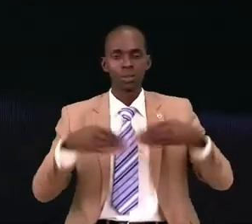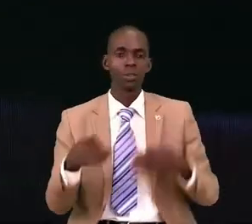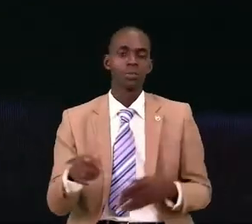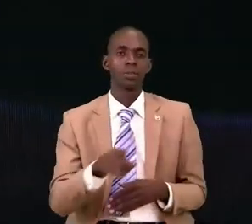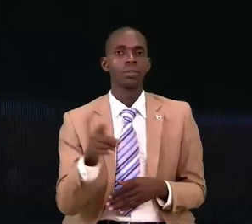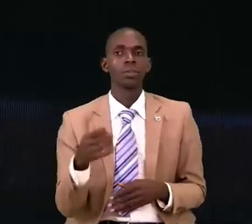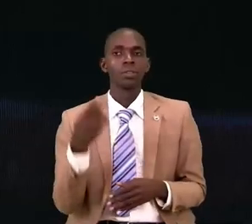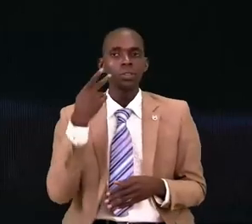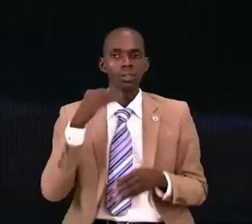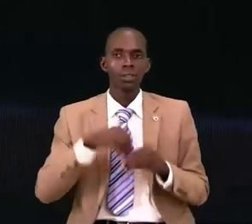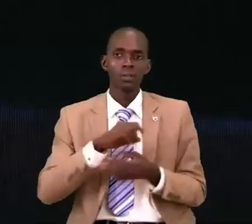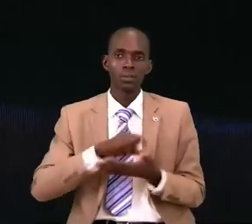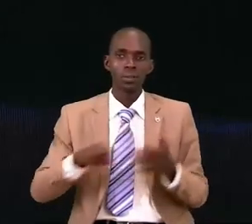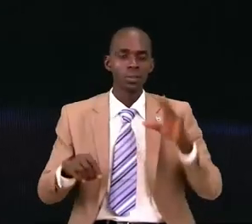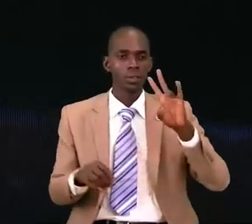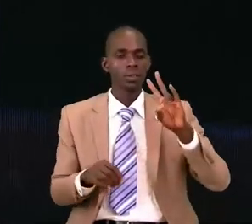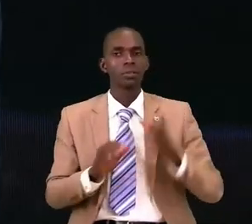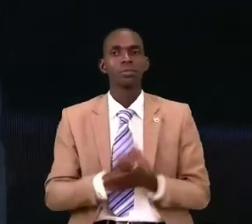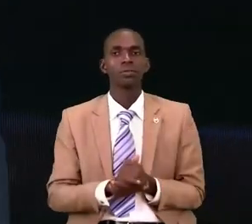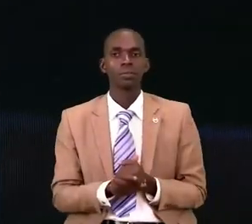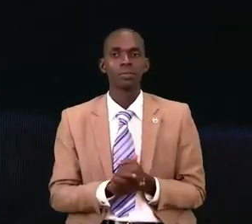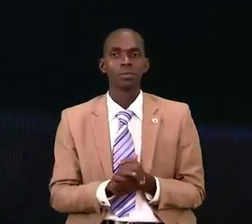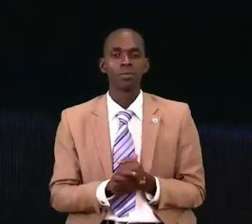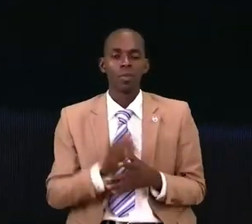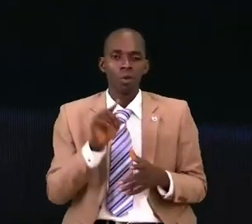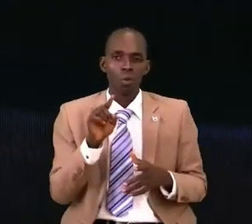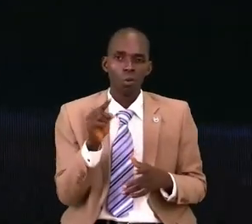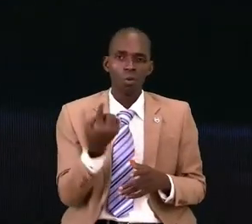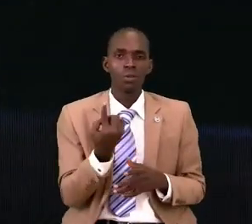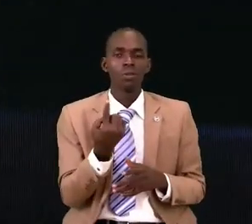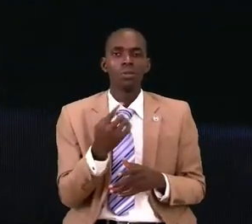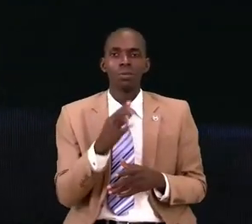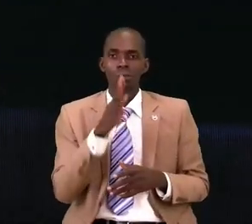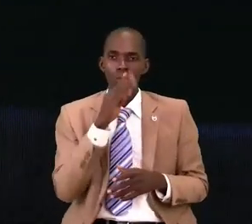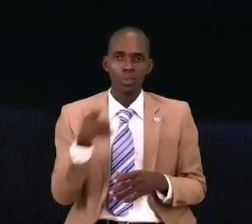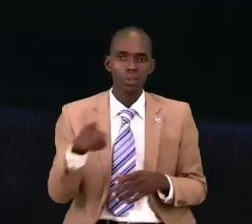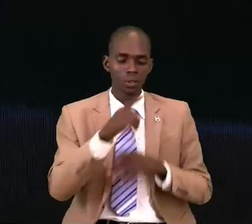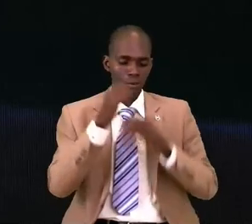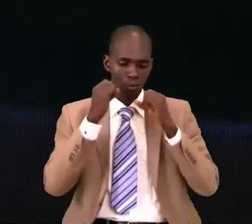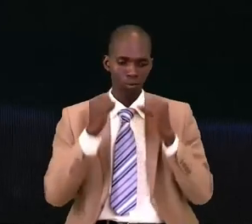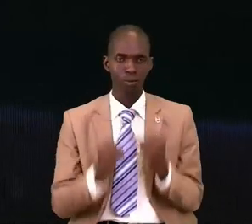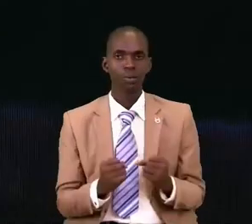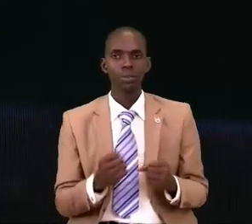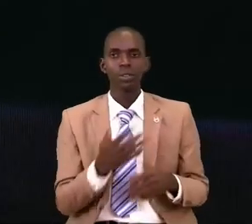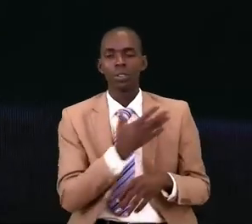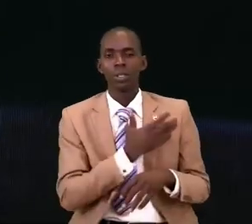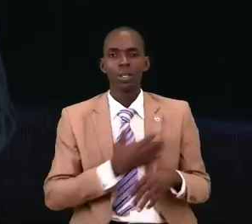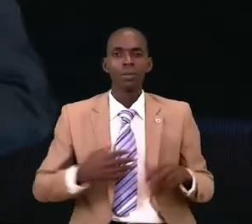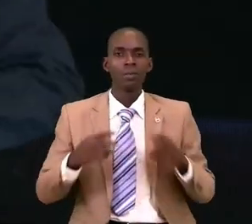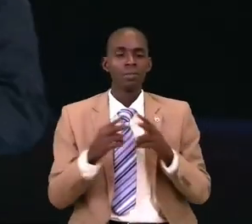fortifie-toi seulement et aie bon courage en agissant